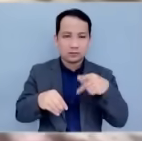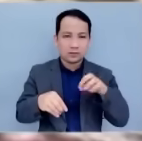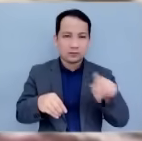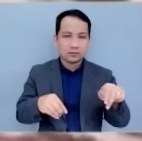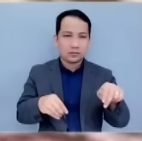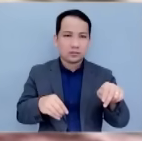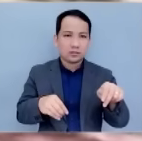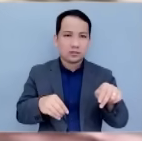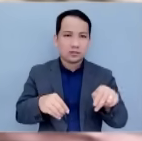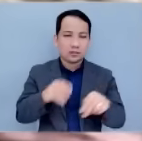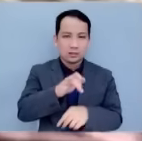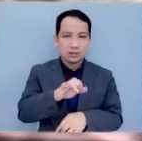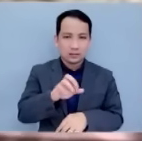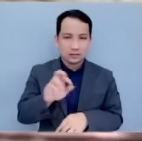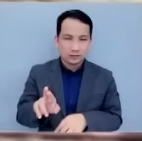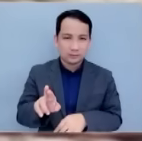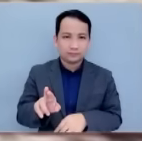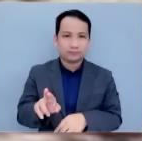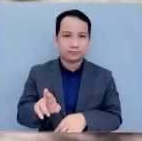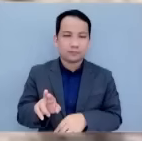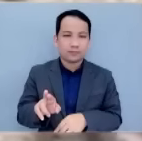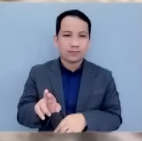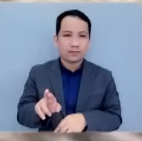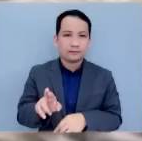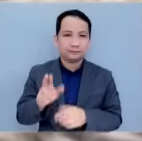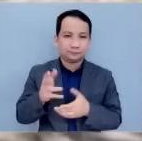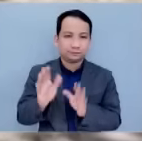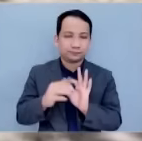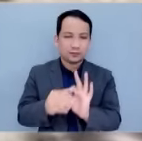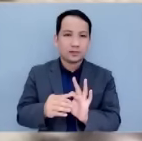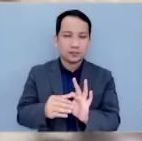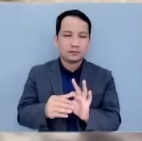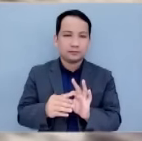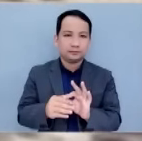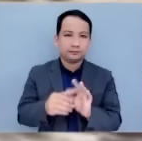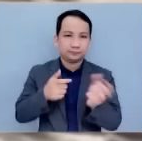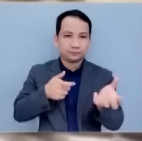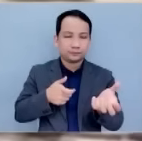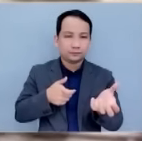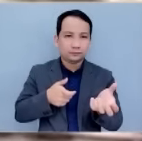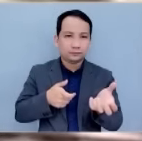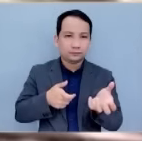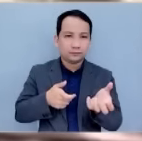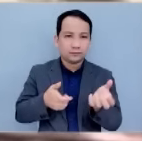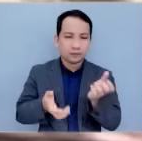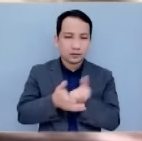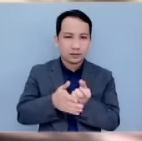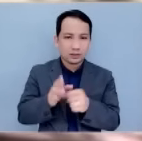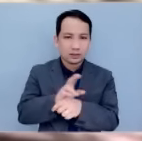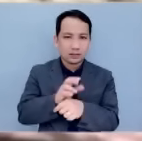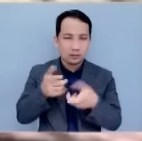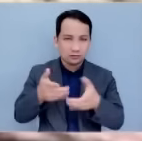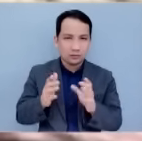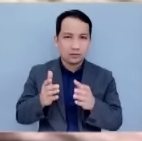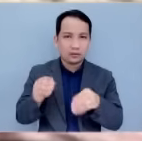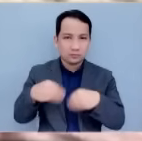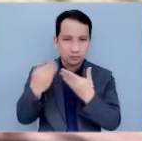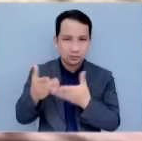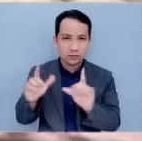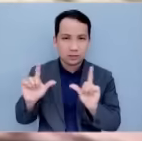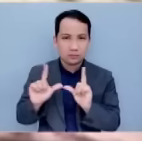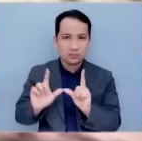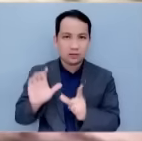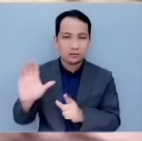Rules and Regulations o IRR para sa Comprehensive Firearms and Ammunition Regulation Act, mabibigyan na rin ang lisensya ang mga